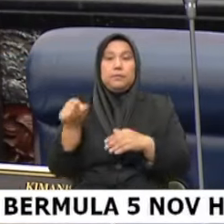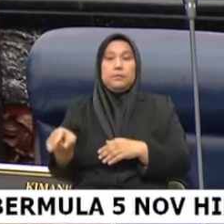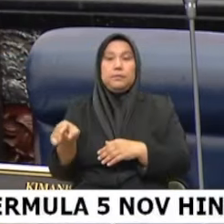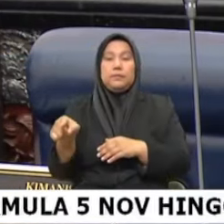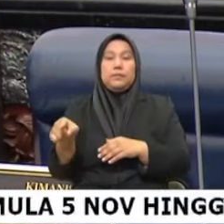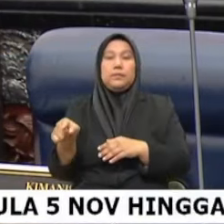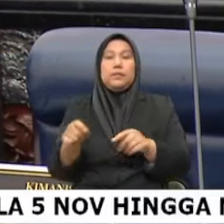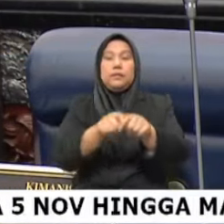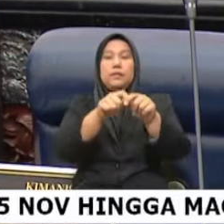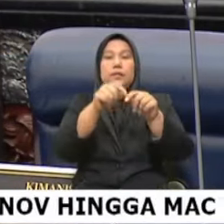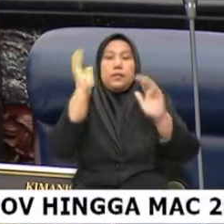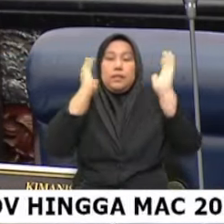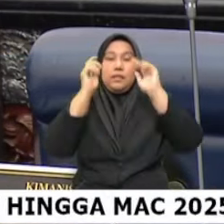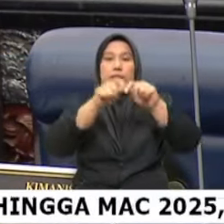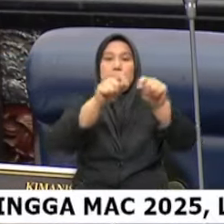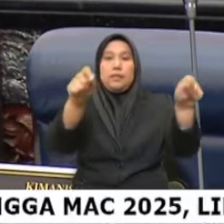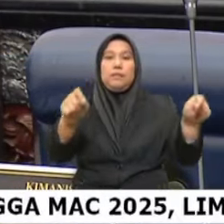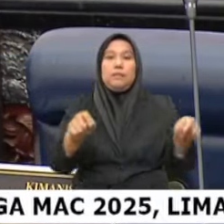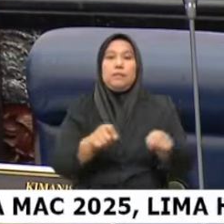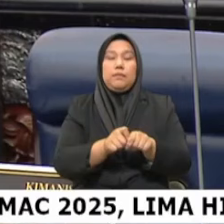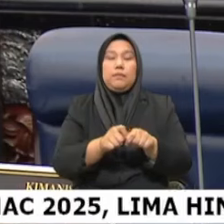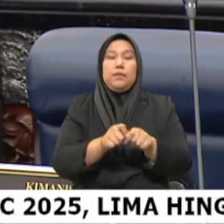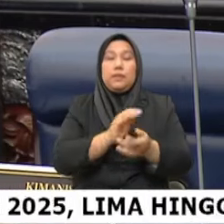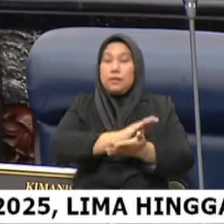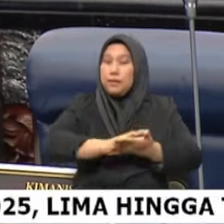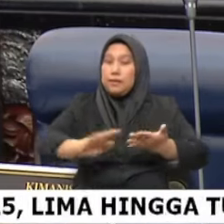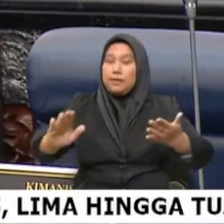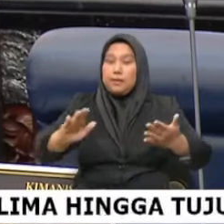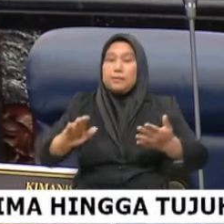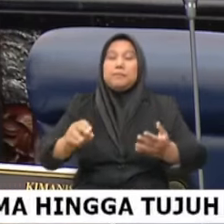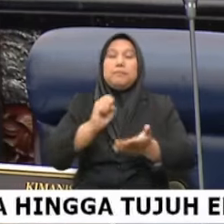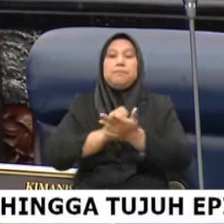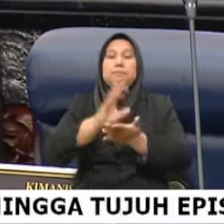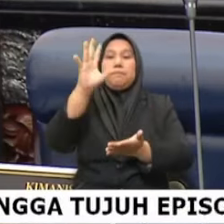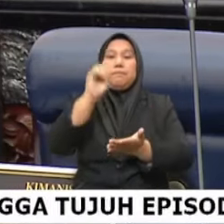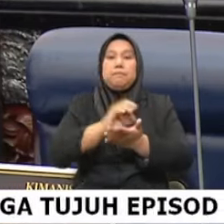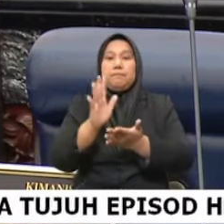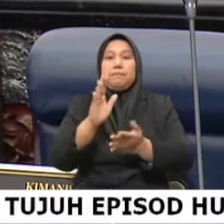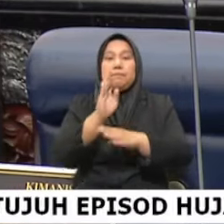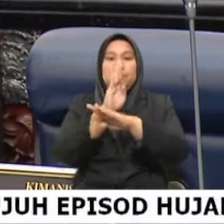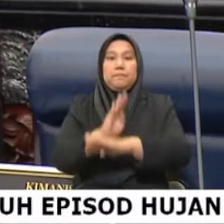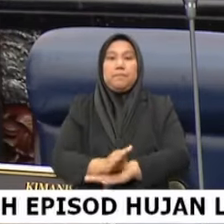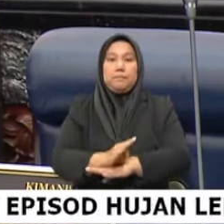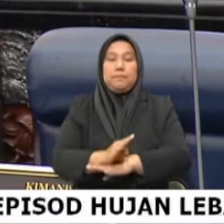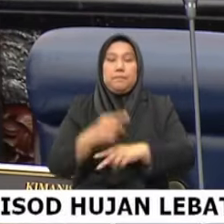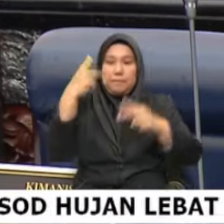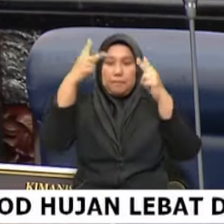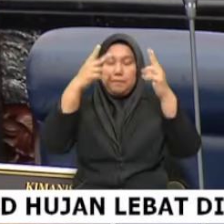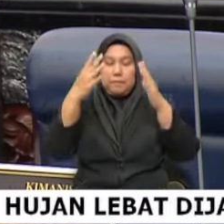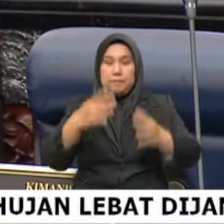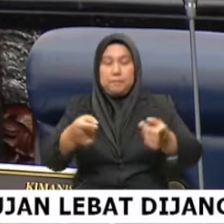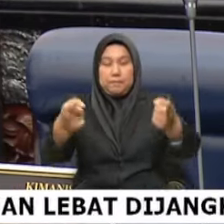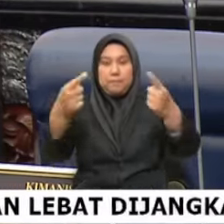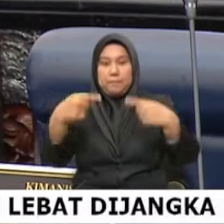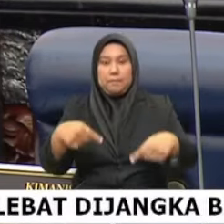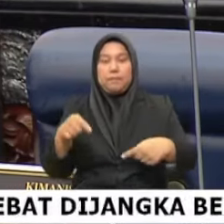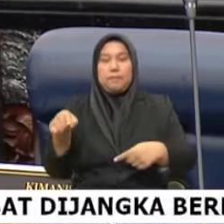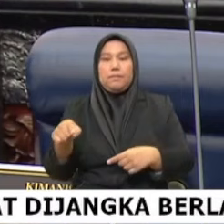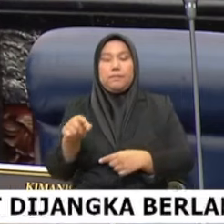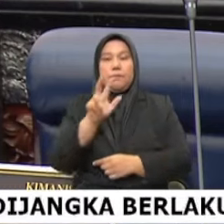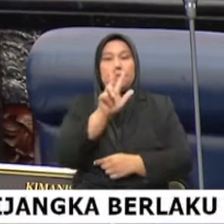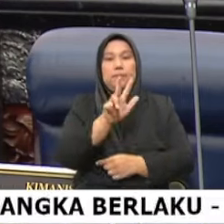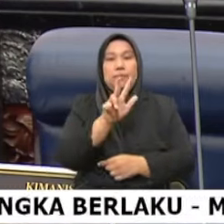destinasi lestari dan kaya budaya. Sasaran ketibaan pelancong asing untuk BM 2026 adalah